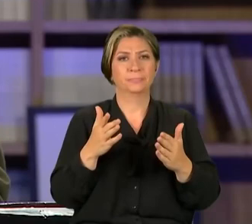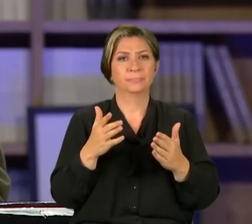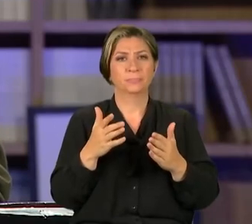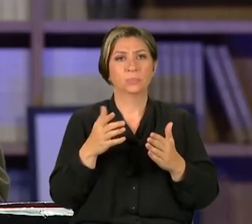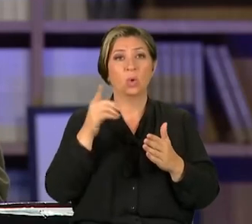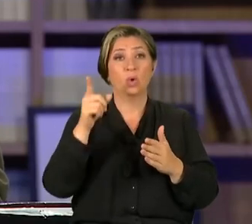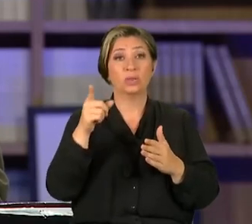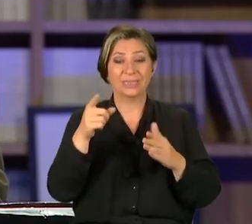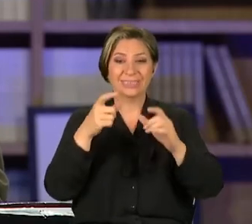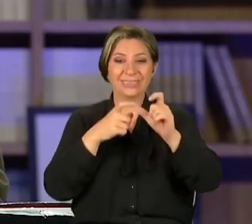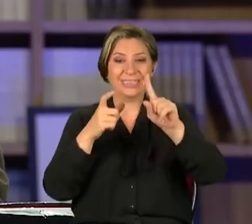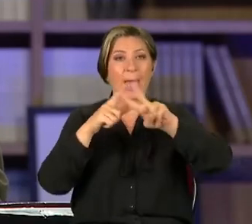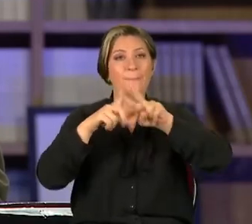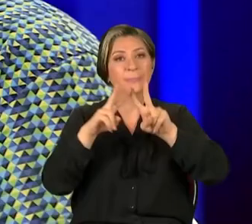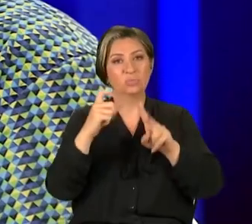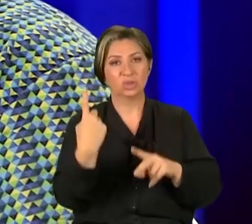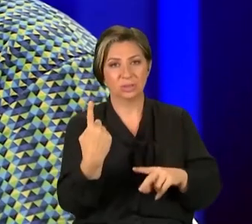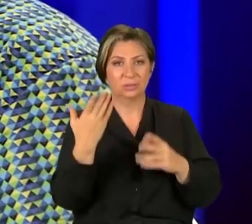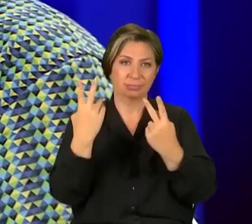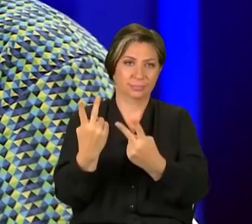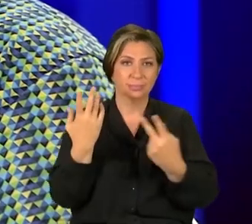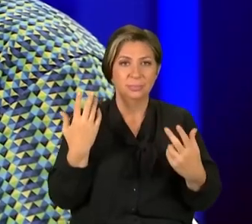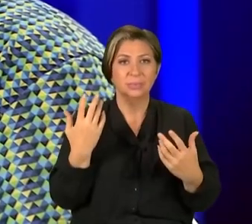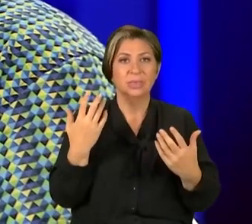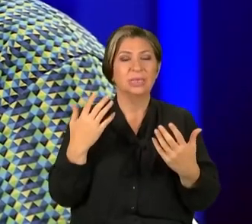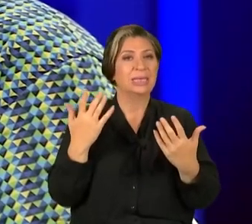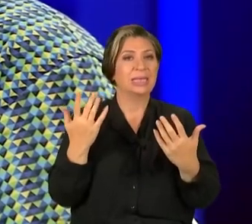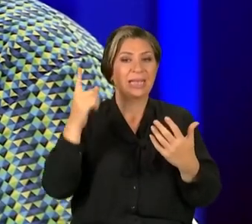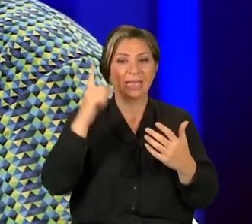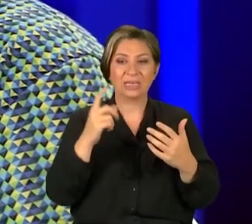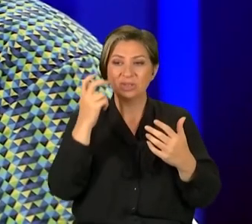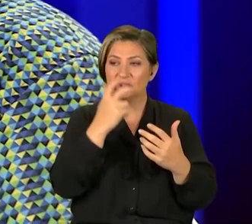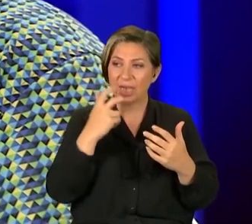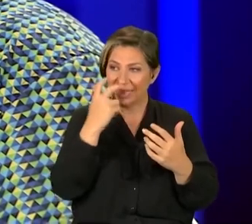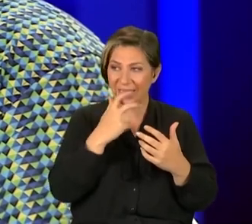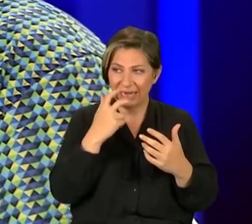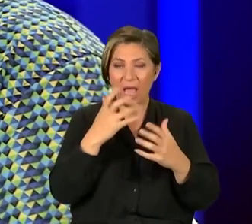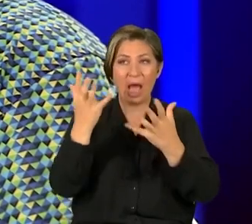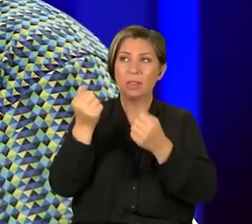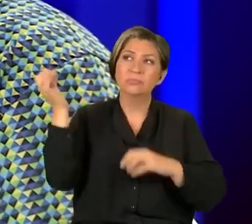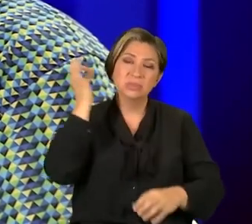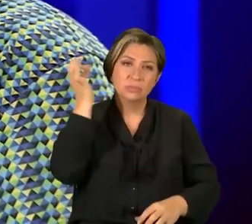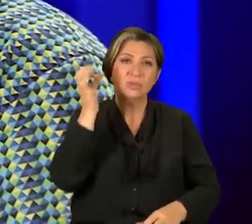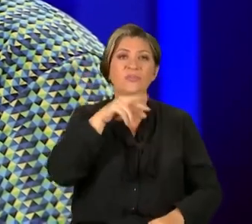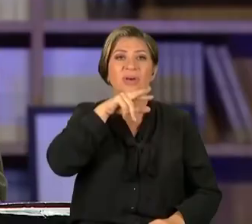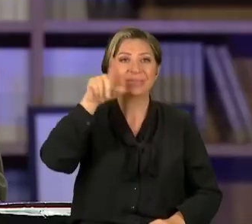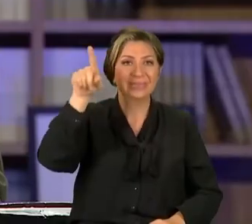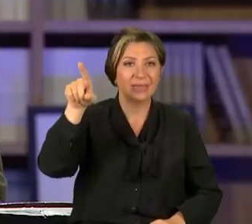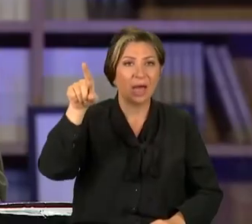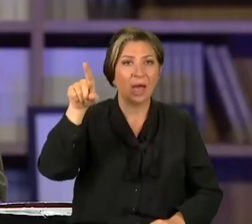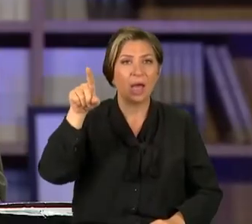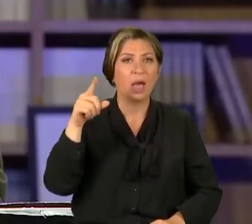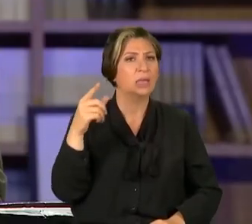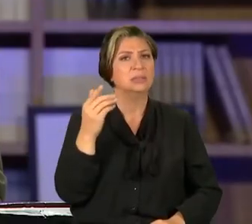o da sılamcıdır yani neredeyse ilk eserlerini ben alıp dinlemiştim fransa'dayken